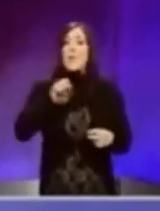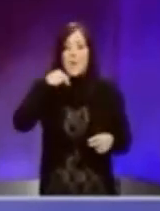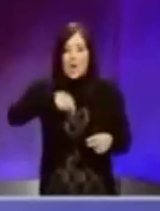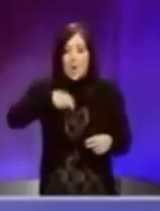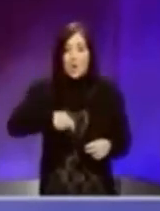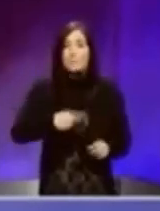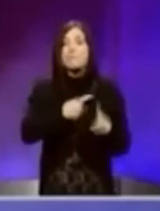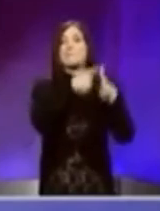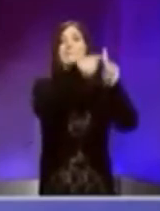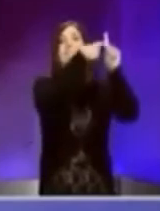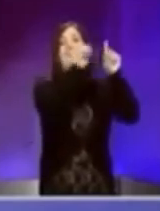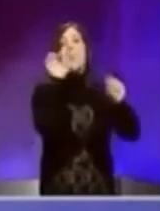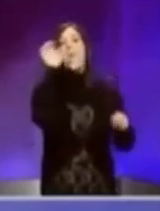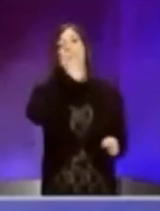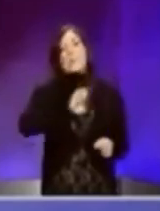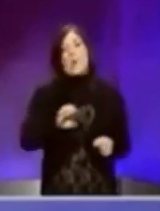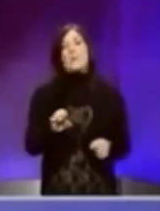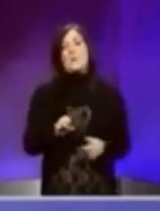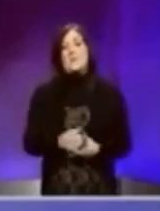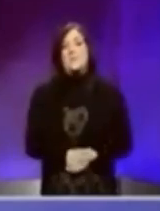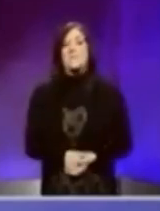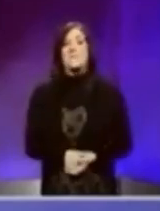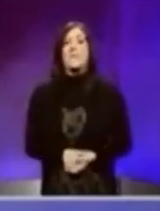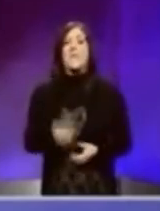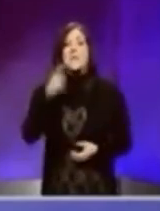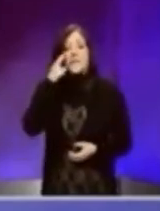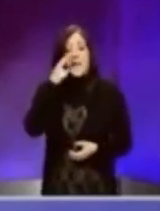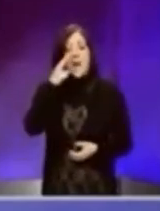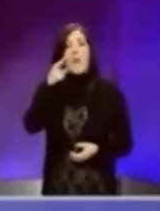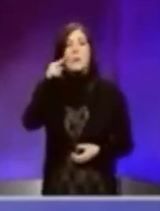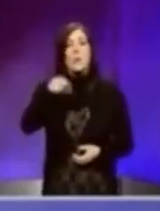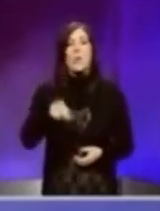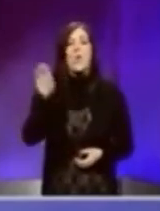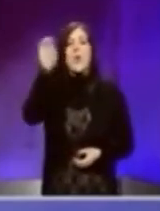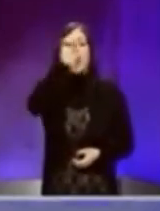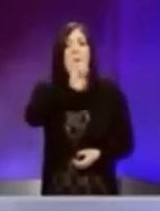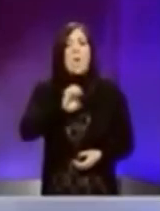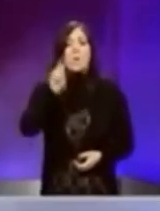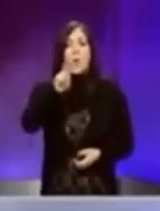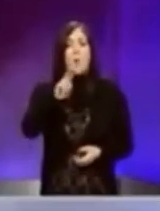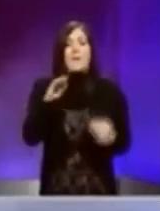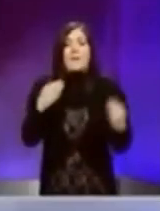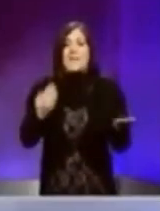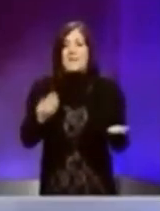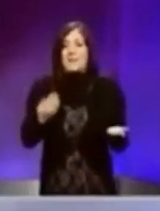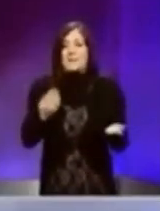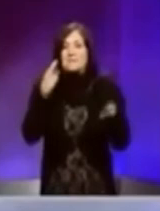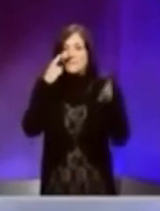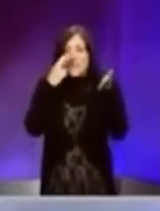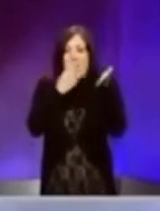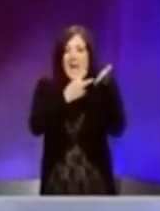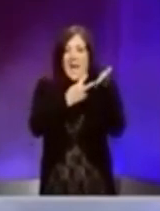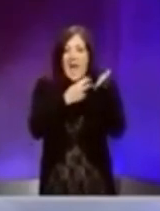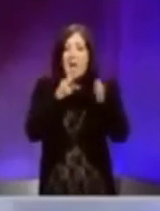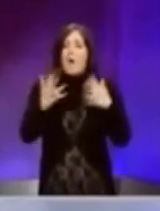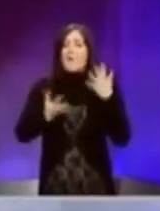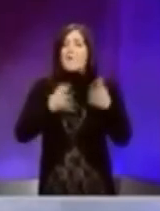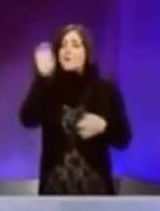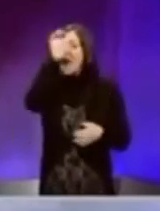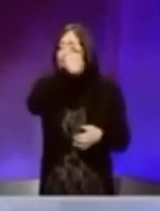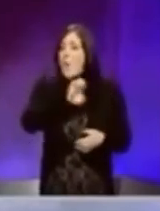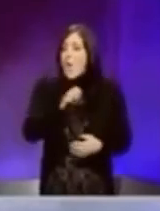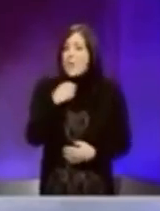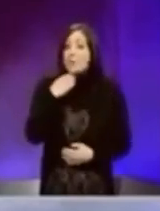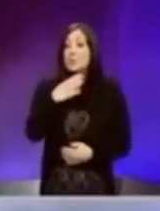affarijiet pożittivi. Inħarsu huma lejn l-Unjoni Ewropea għandna l-obbligu li nħarsu b'lenti kritika. Għaliex mhux kull ma tagħmel